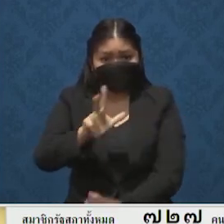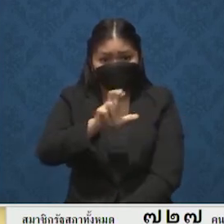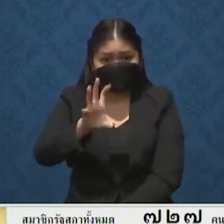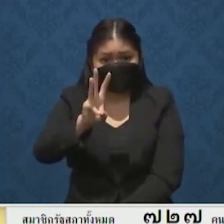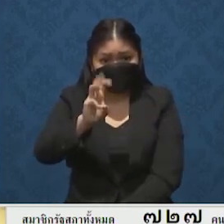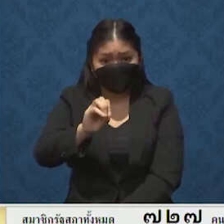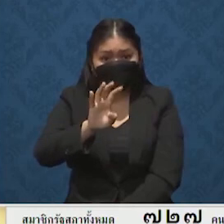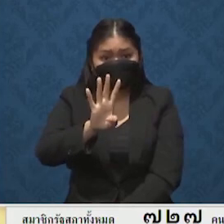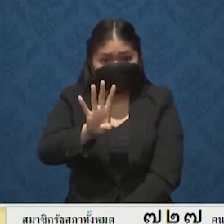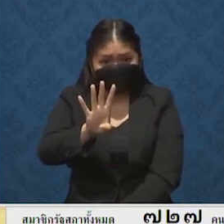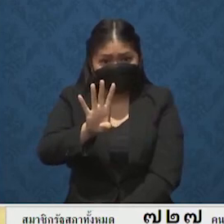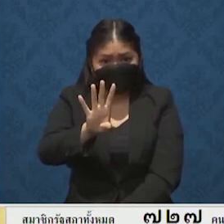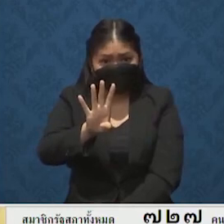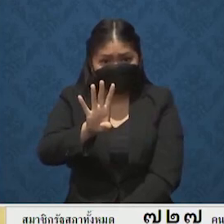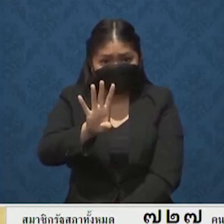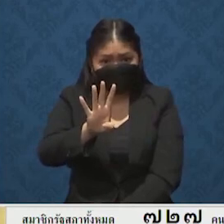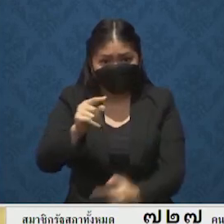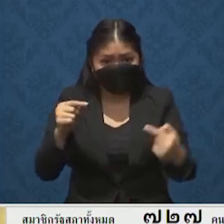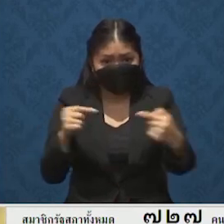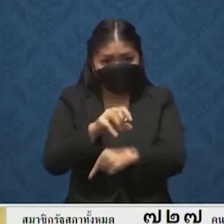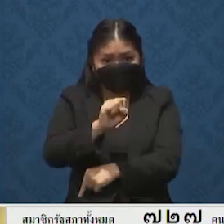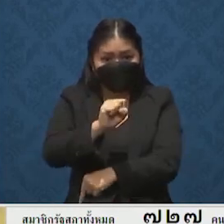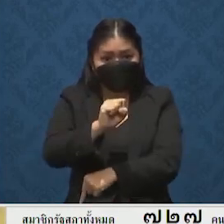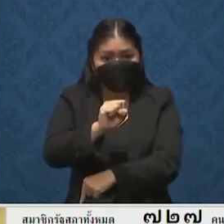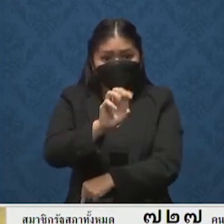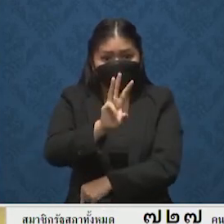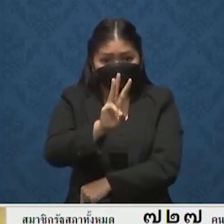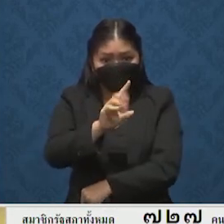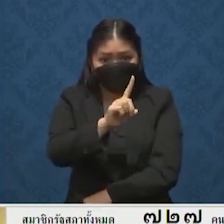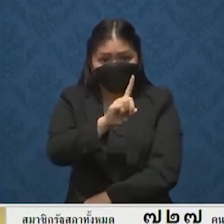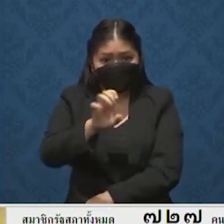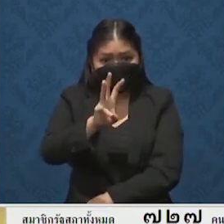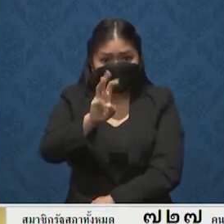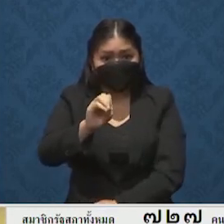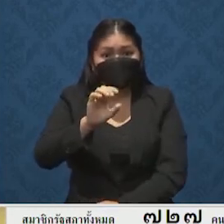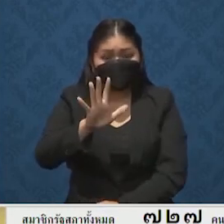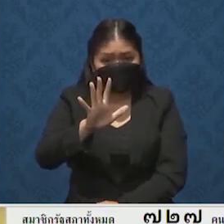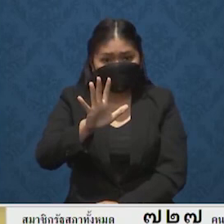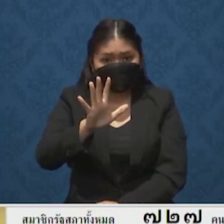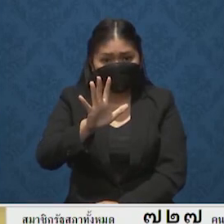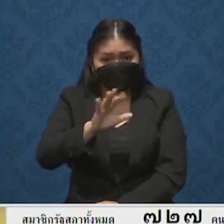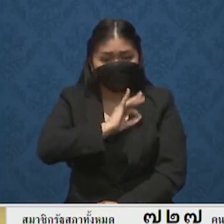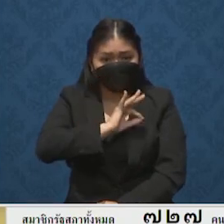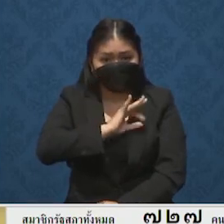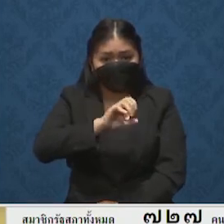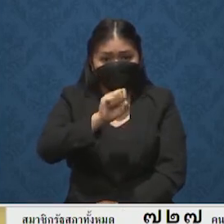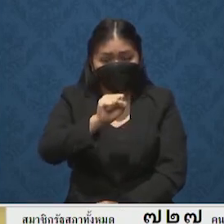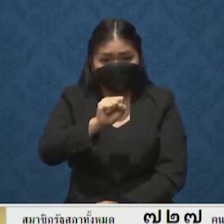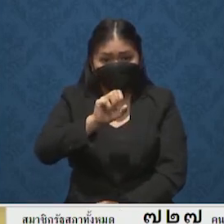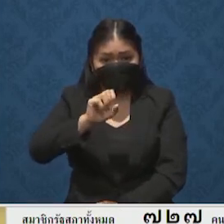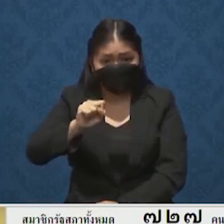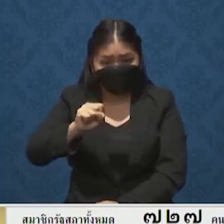364คนเป็นวุฒิสภา3165คนเป็นสมาชิกสภาผู้แทนราษฎ